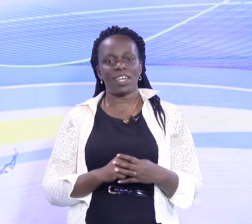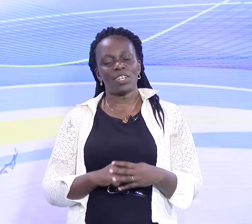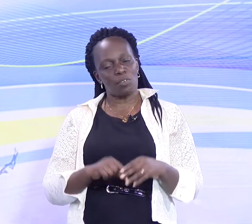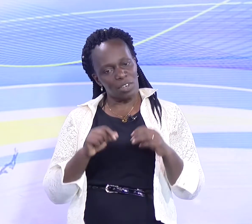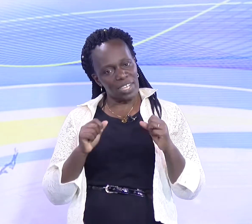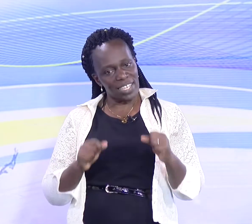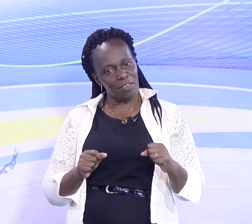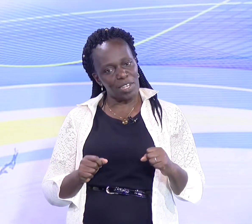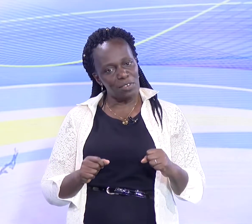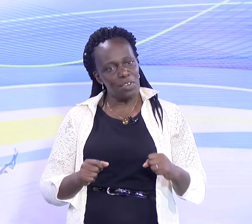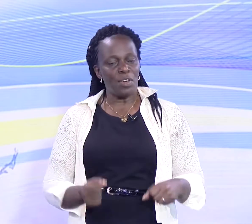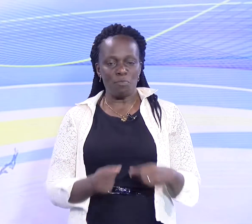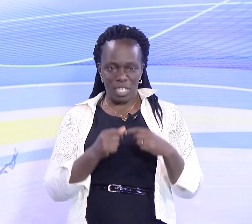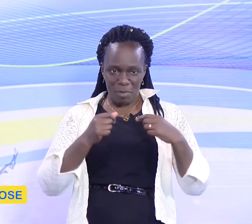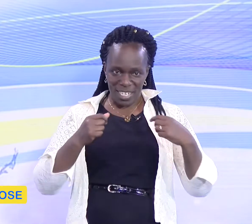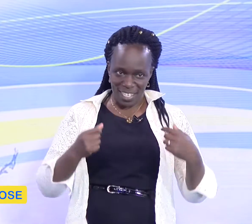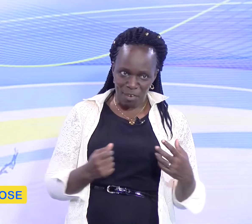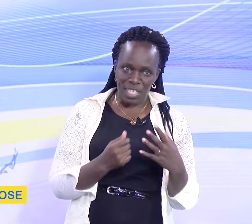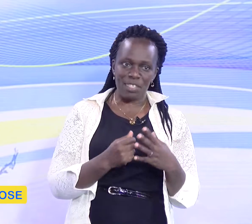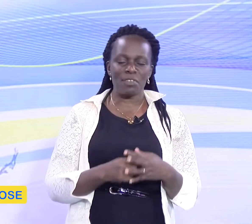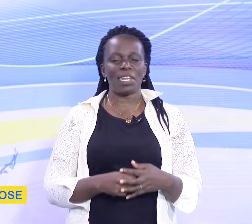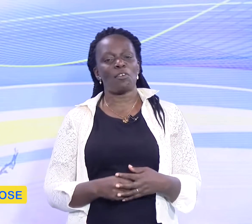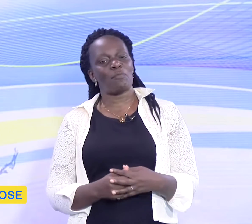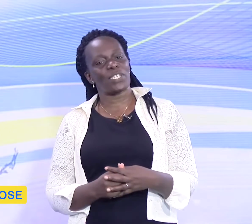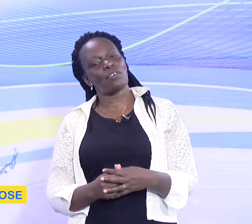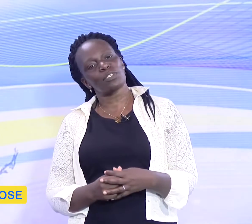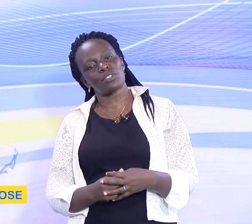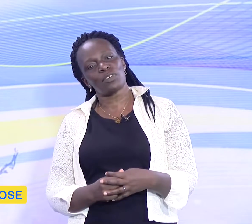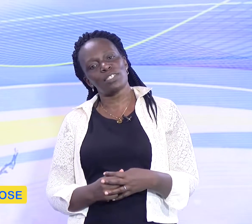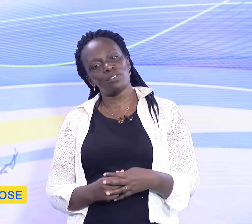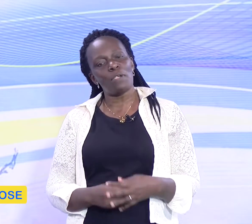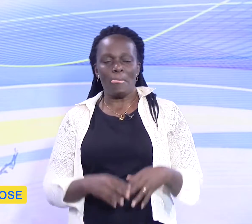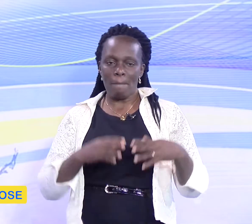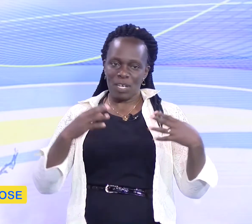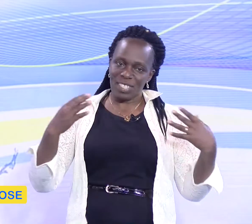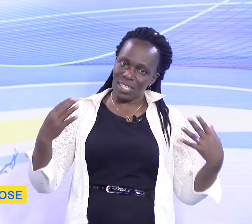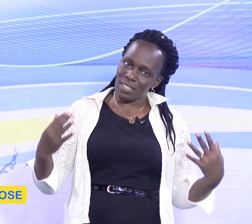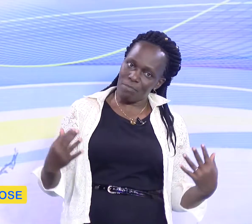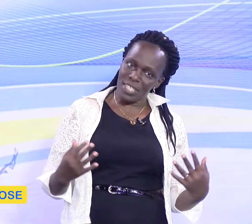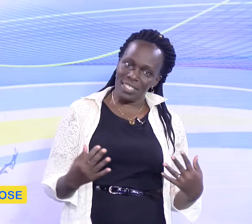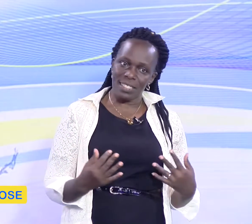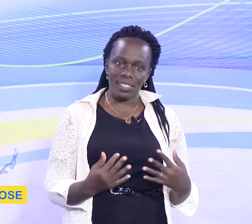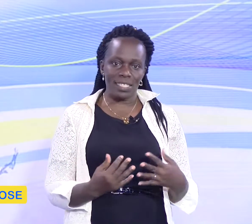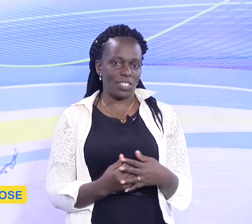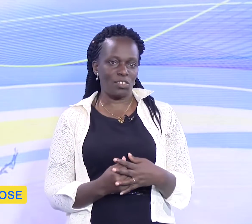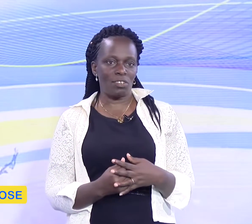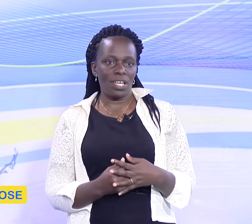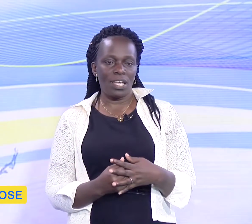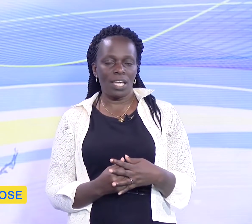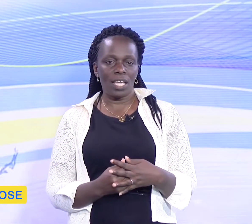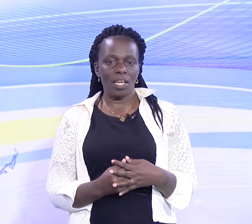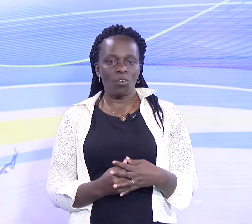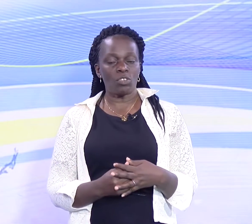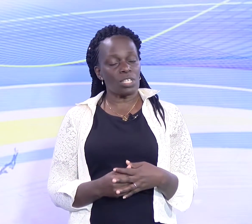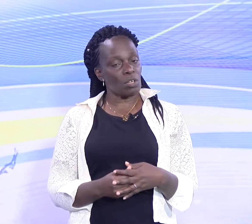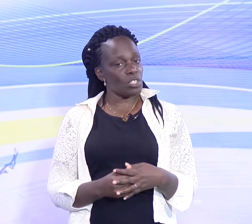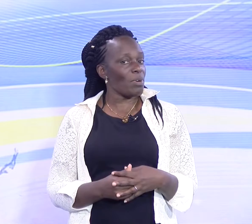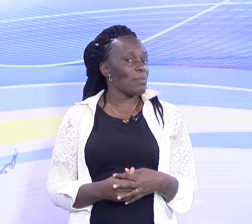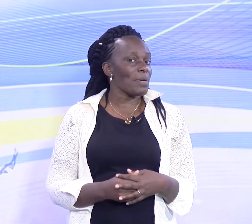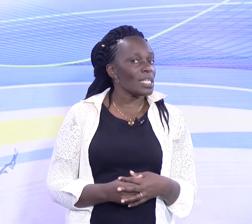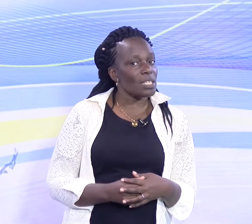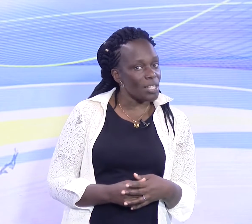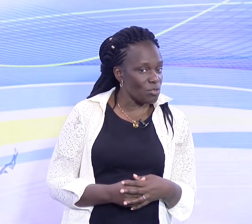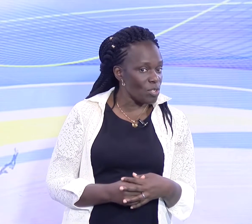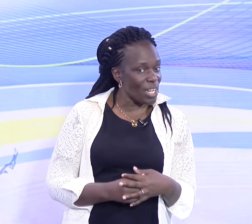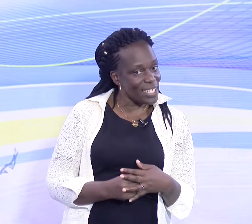siku ya leo, na kuna wengine wenu mtabarikiwa siku ya leo kupitia watoto wetu ambao wataleta presentation. Unajua hata